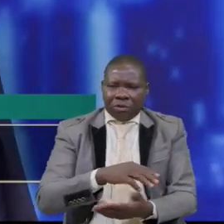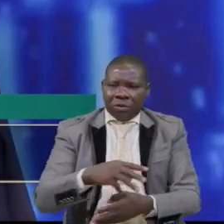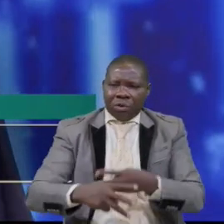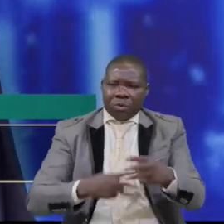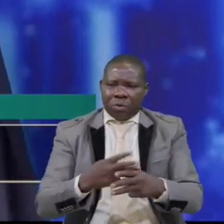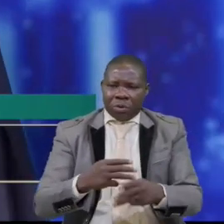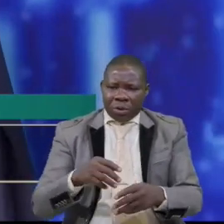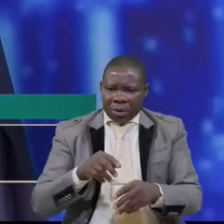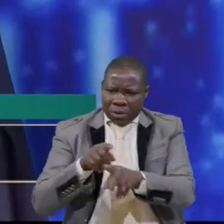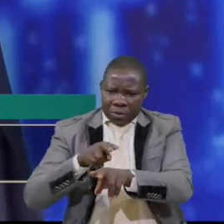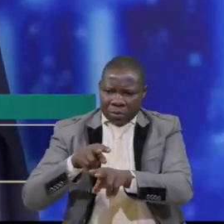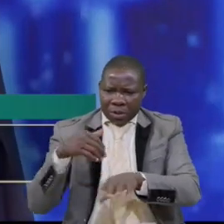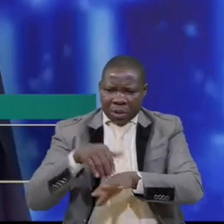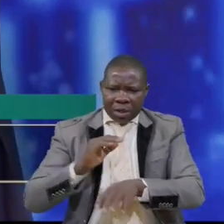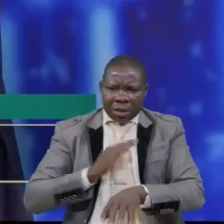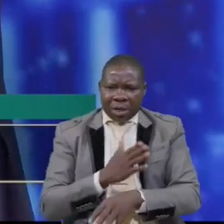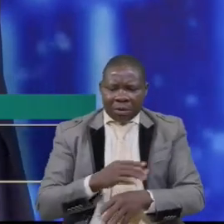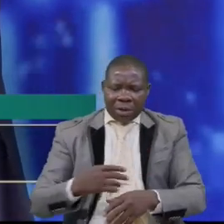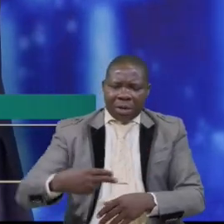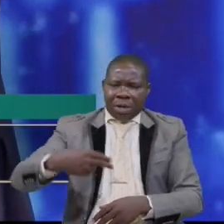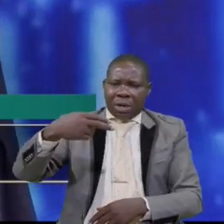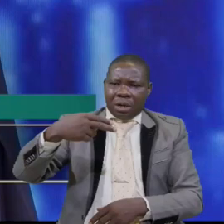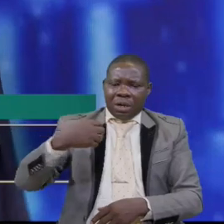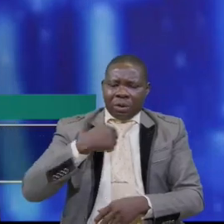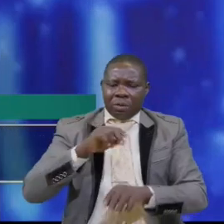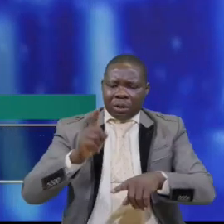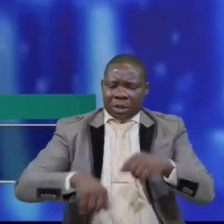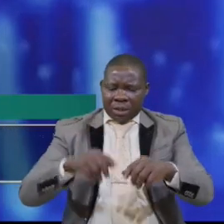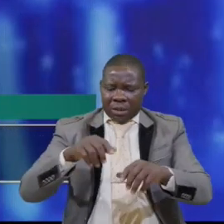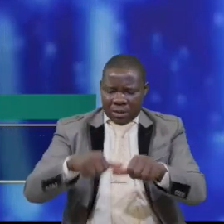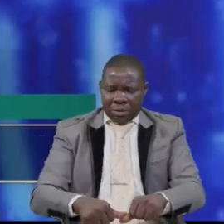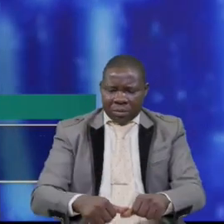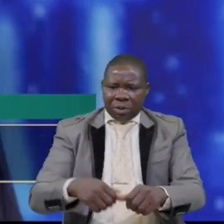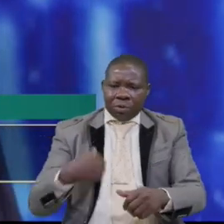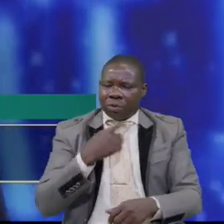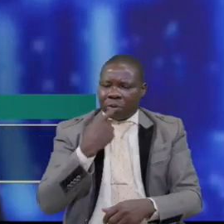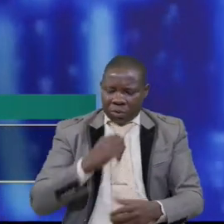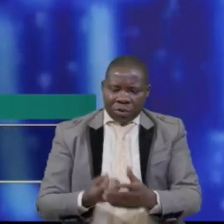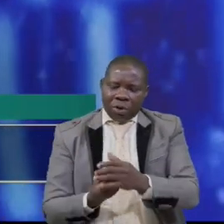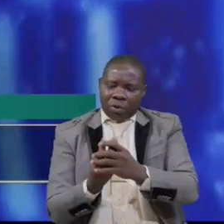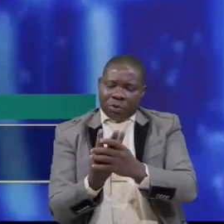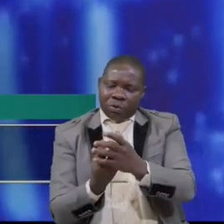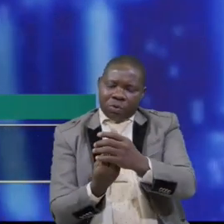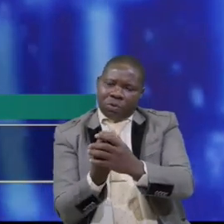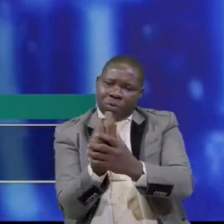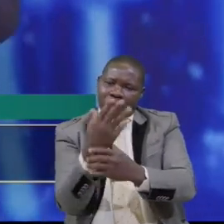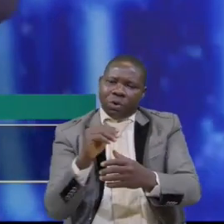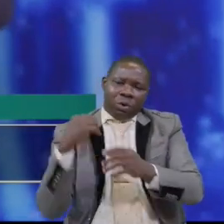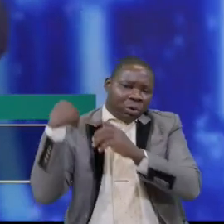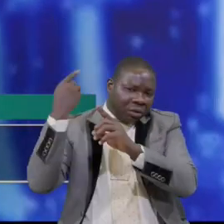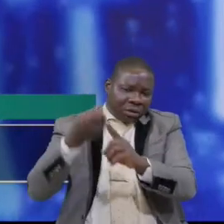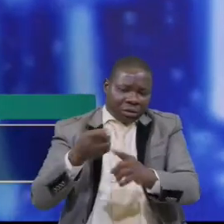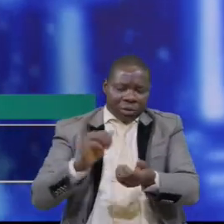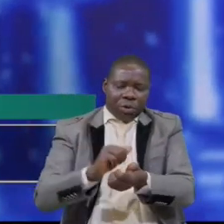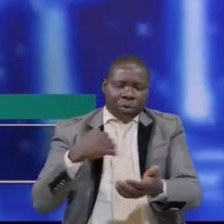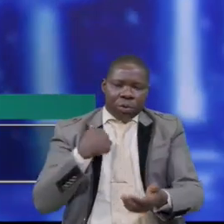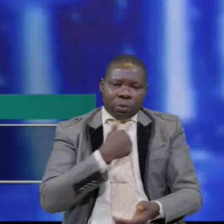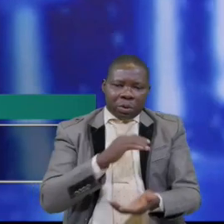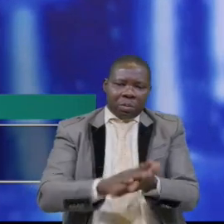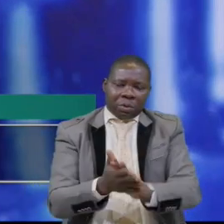pas rester à cette à ce niveau on doit grandir grandir jusqu'à ce que nous devenons 10 fois